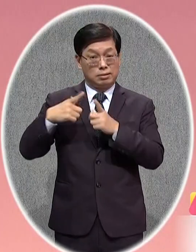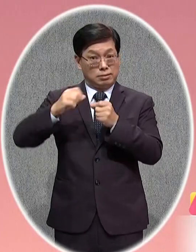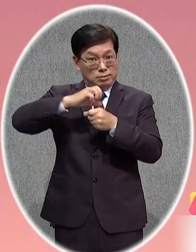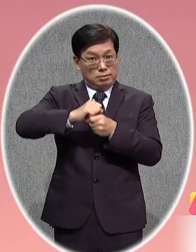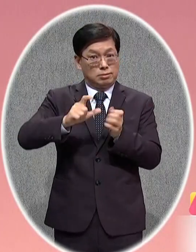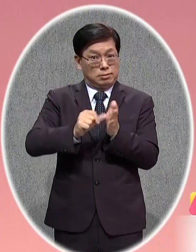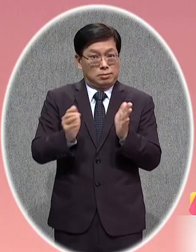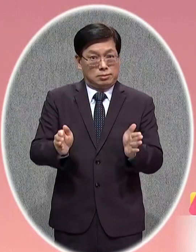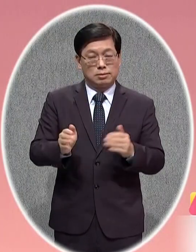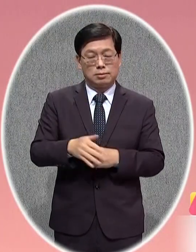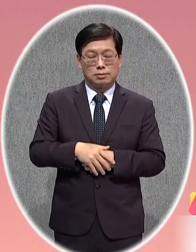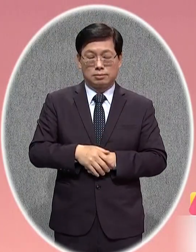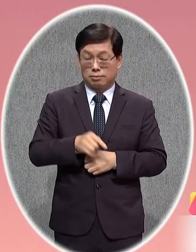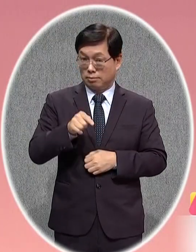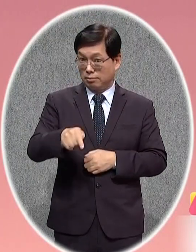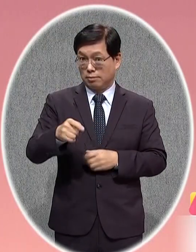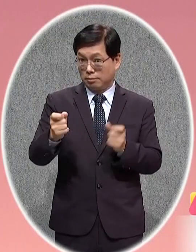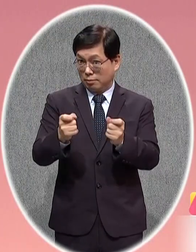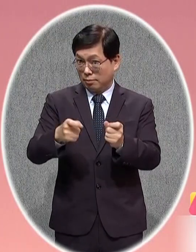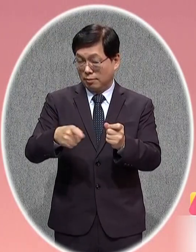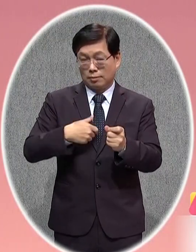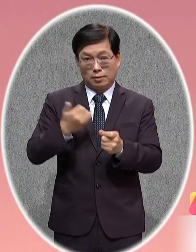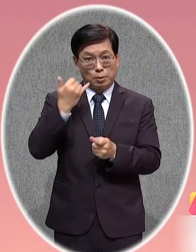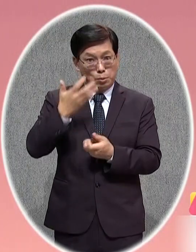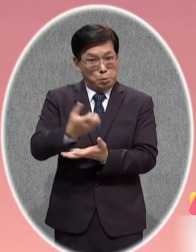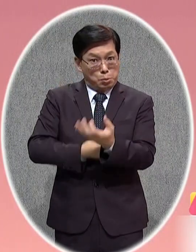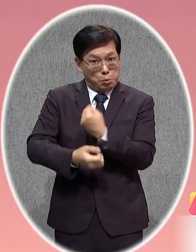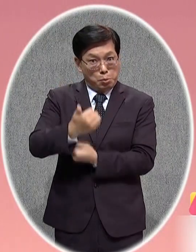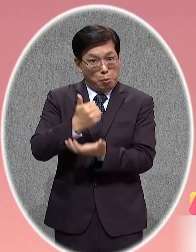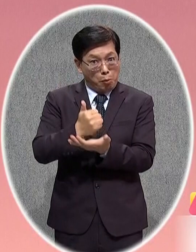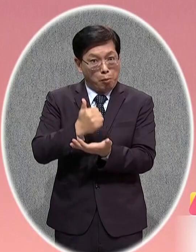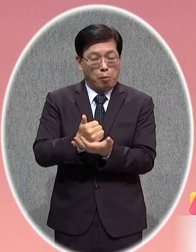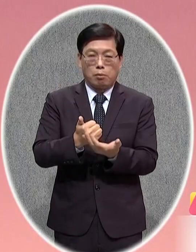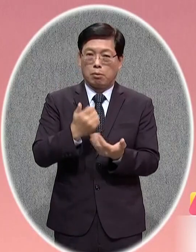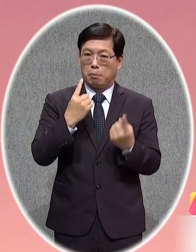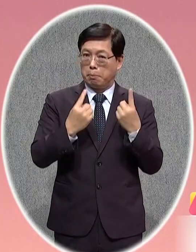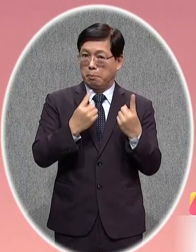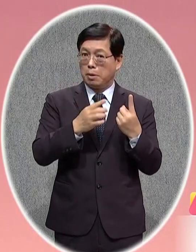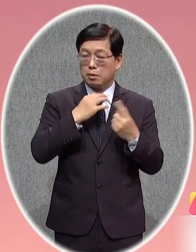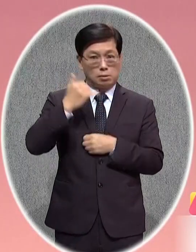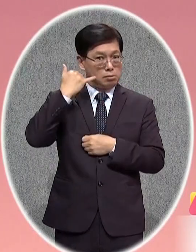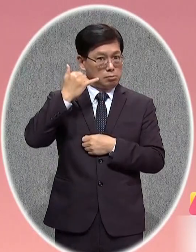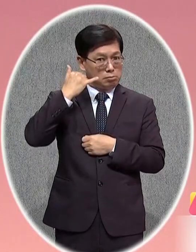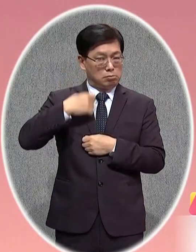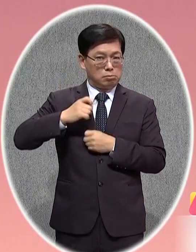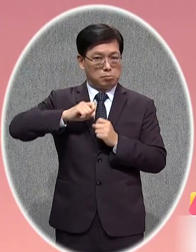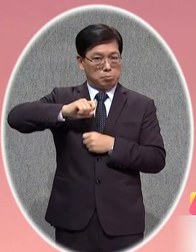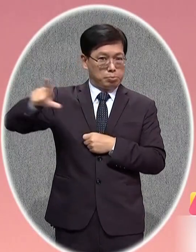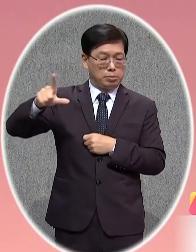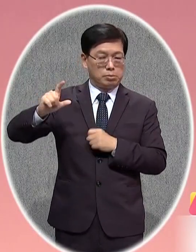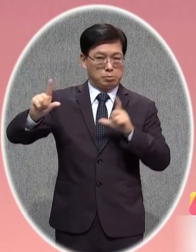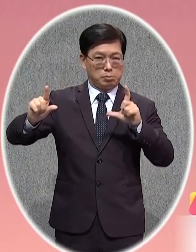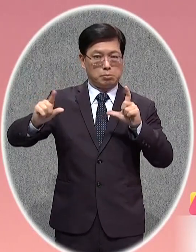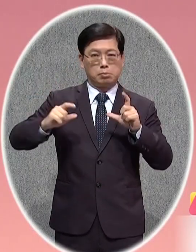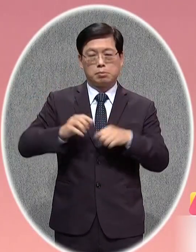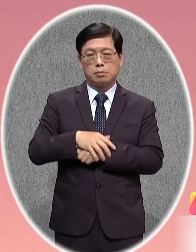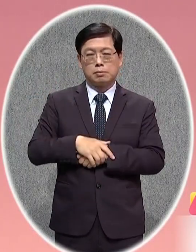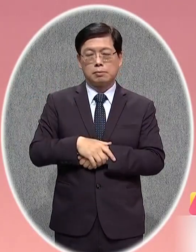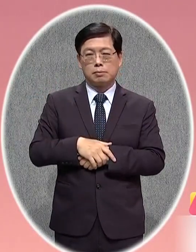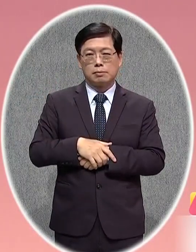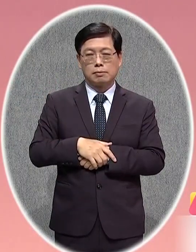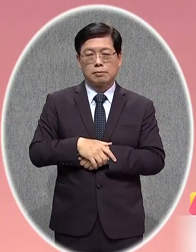期我们在这个区域里面的渔获量甚至于高于这个基隆海岸海港的渔获